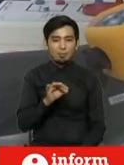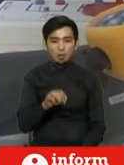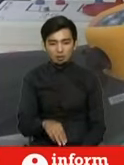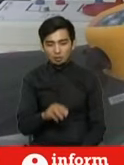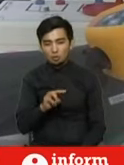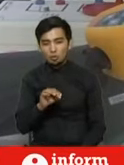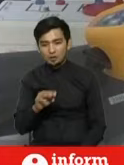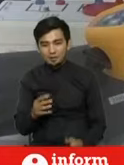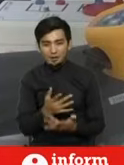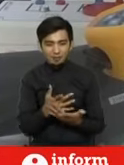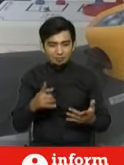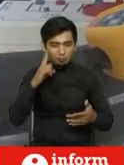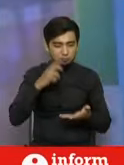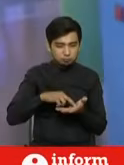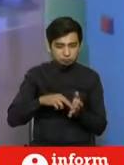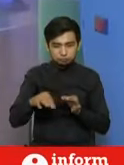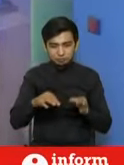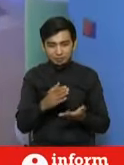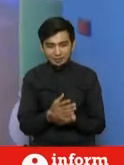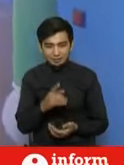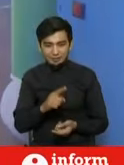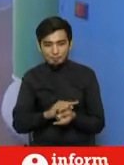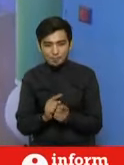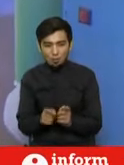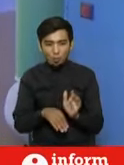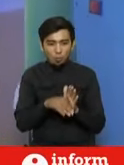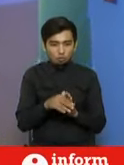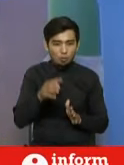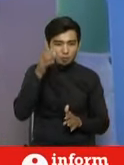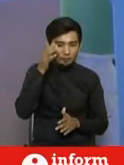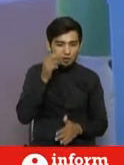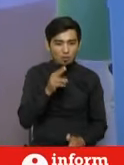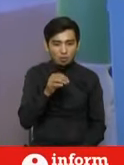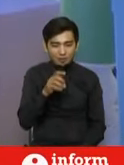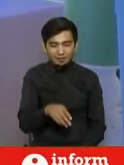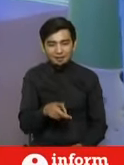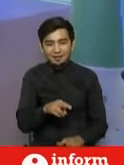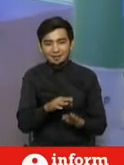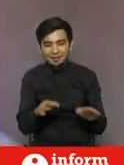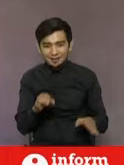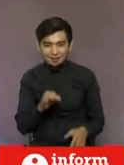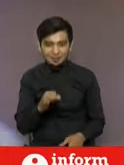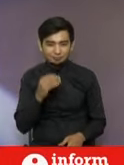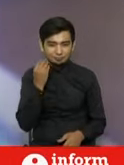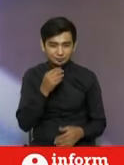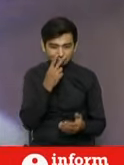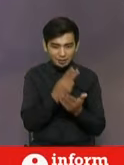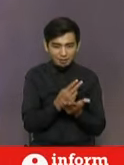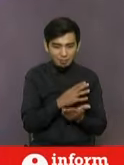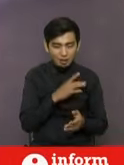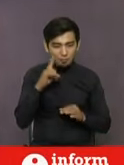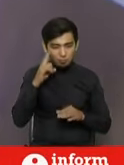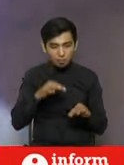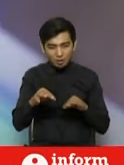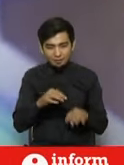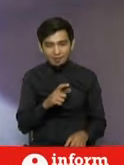ряд проектов в которых цифровые решения существенно меняют и улучшают образовательный контент для детей успешно зарекомендовали себя проекты